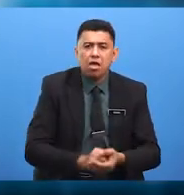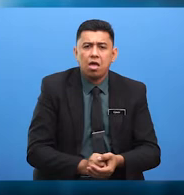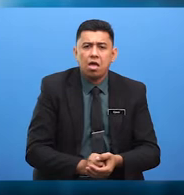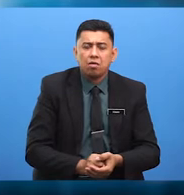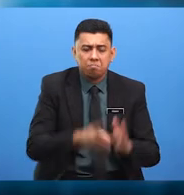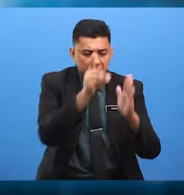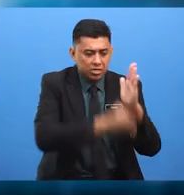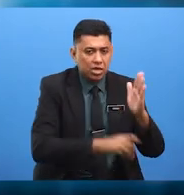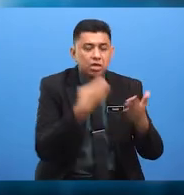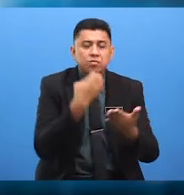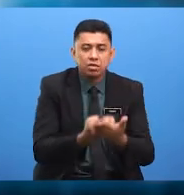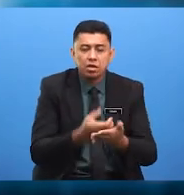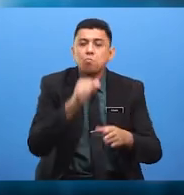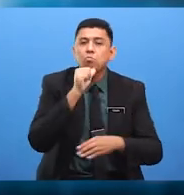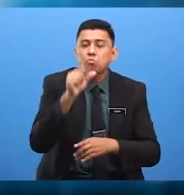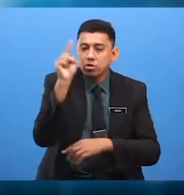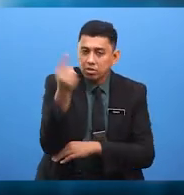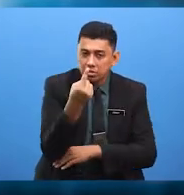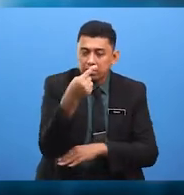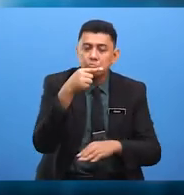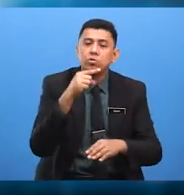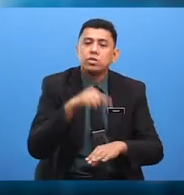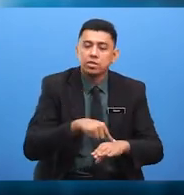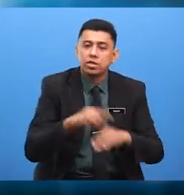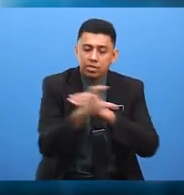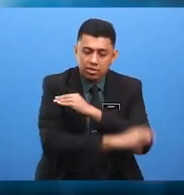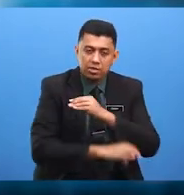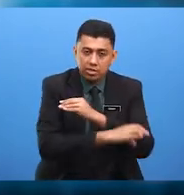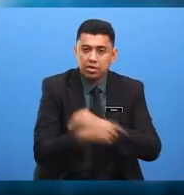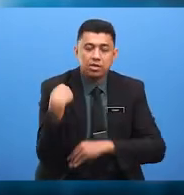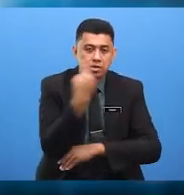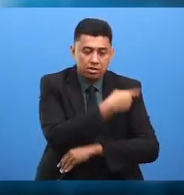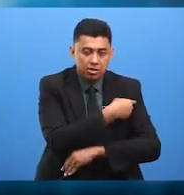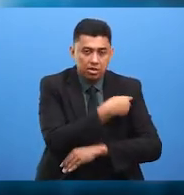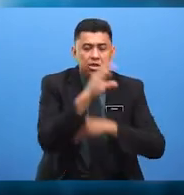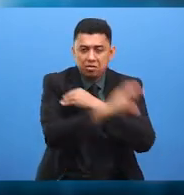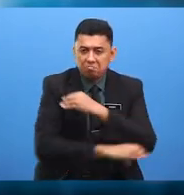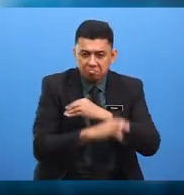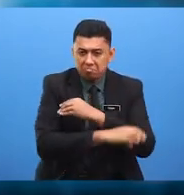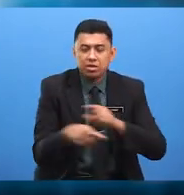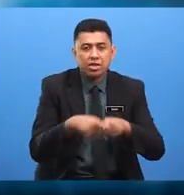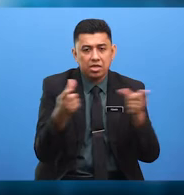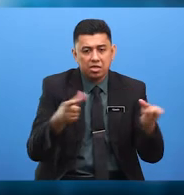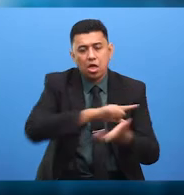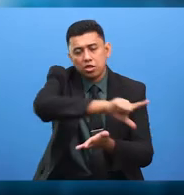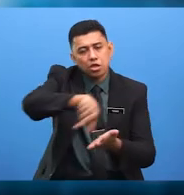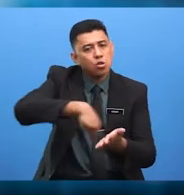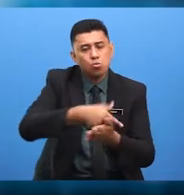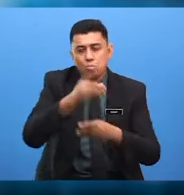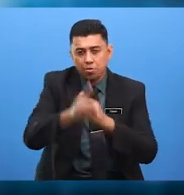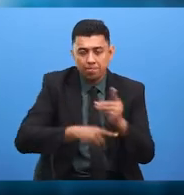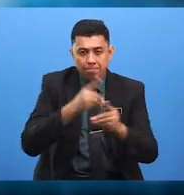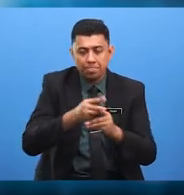keadaan ini bukan saja berlaku di negara GP tetapi juga di negara lain seluruh dunia